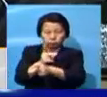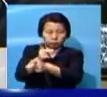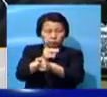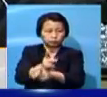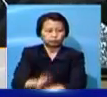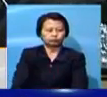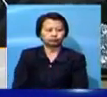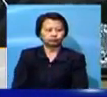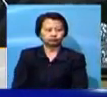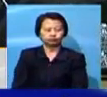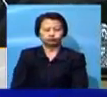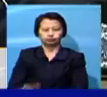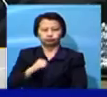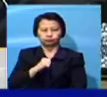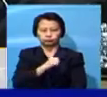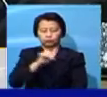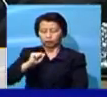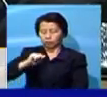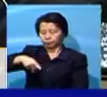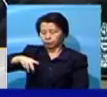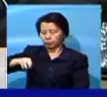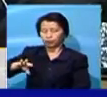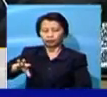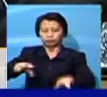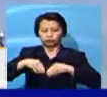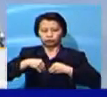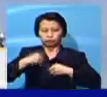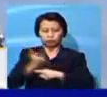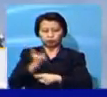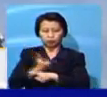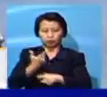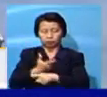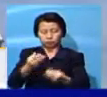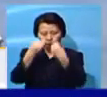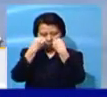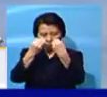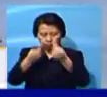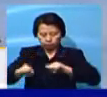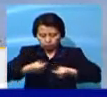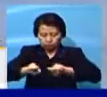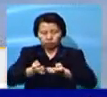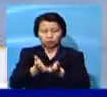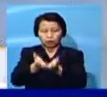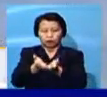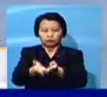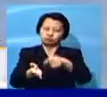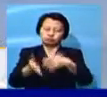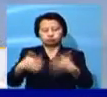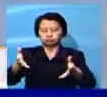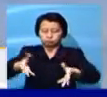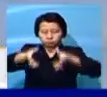penguatkuasaan itu anggota apmm juga telah menerima latihan dan pendedahan mengendalikan kapal